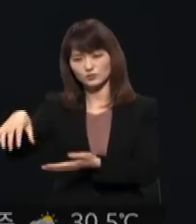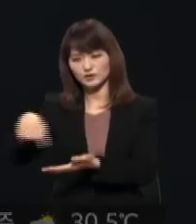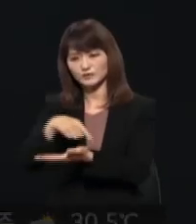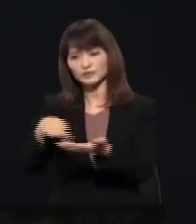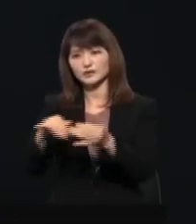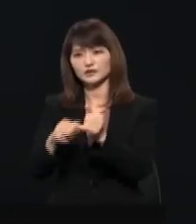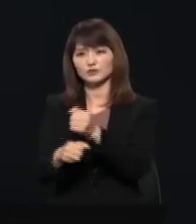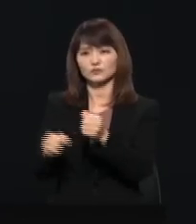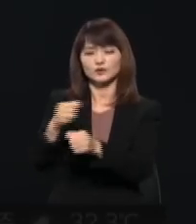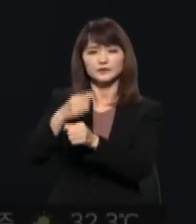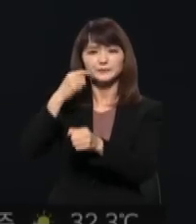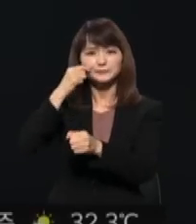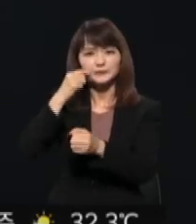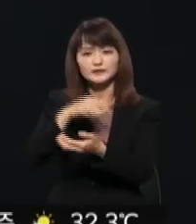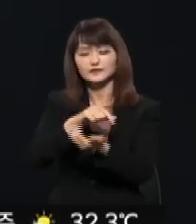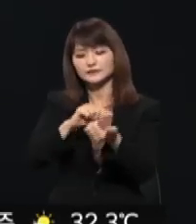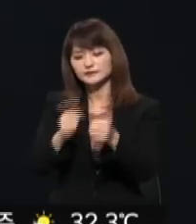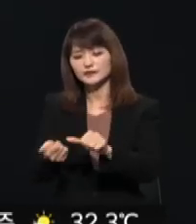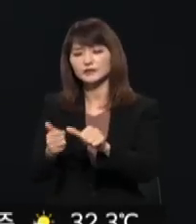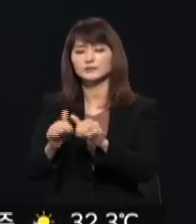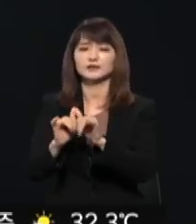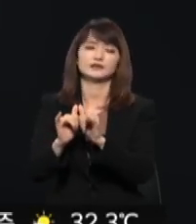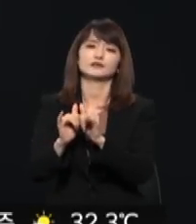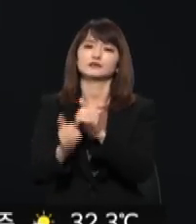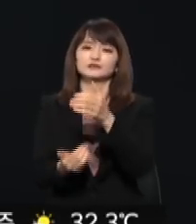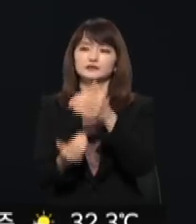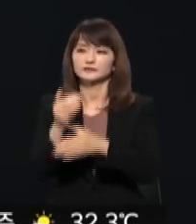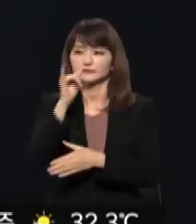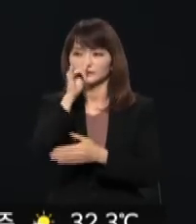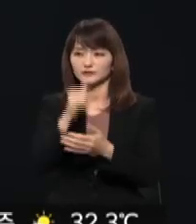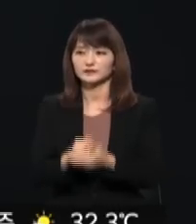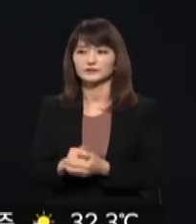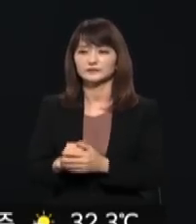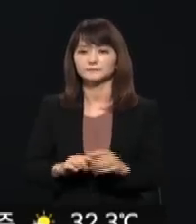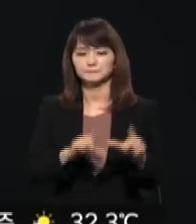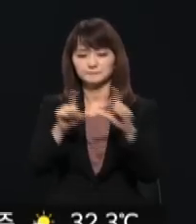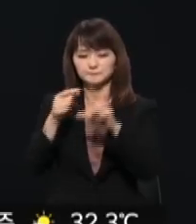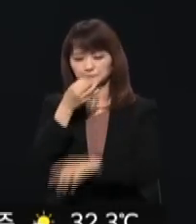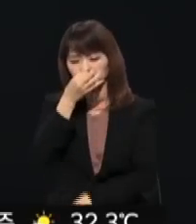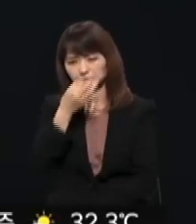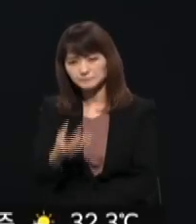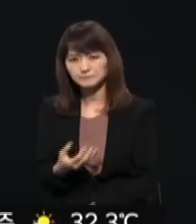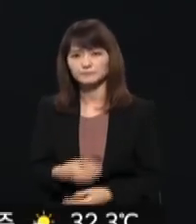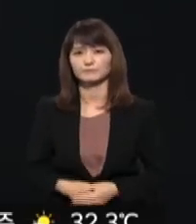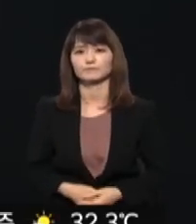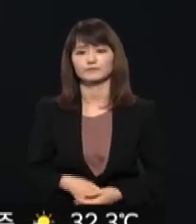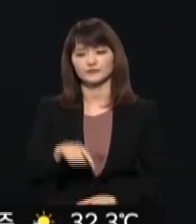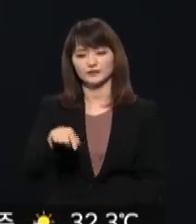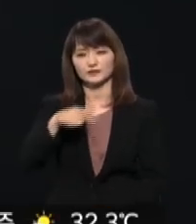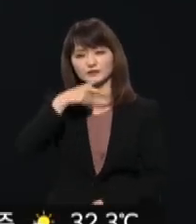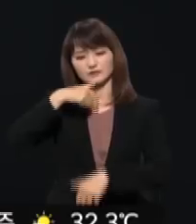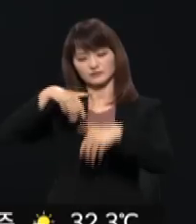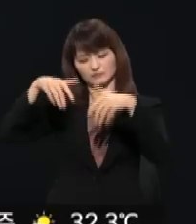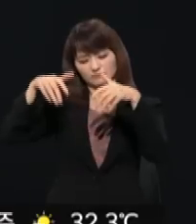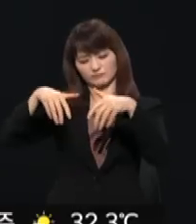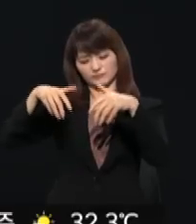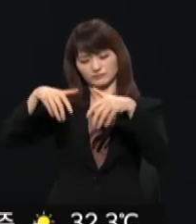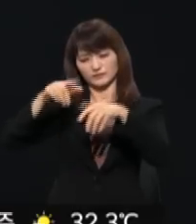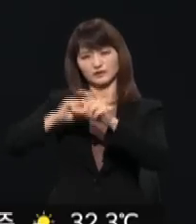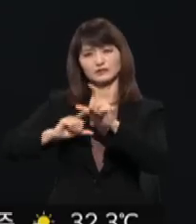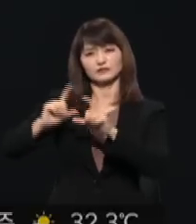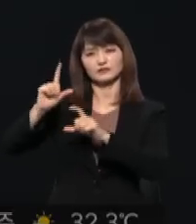사망사고도 일어나고 있고 굉장히 힘든 삶은 지금 보내고 있는데 비가 왔으면 비가 좀 왔으면 좋겠다 사진이라도 잘